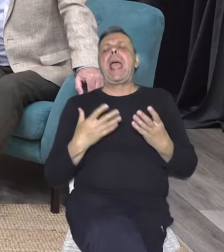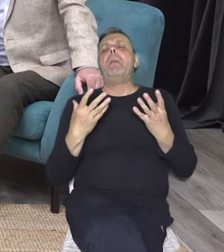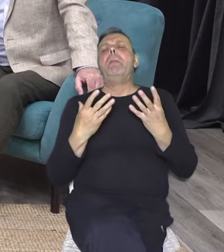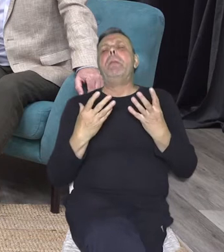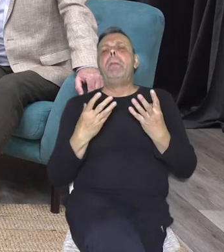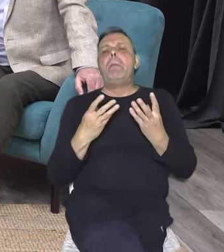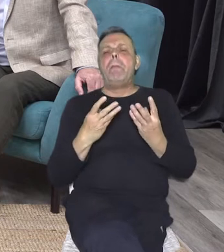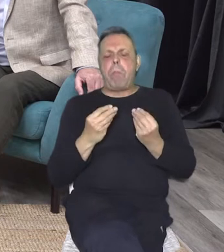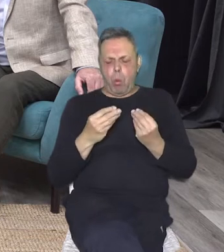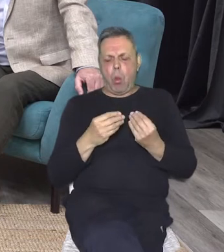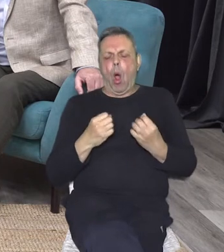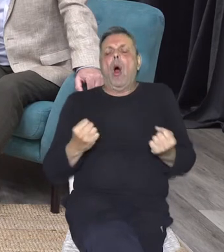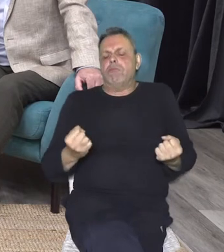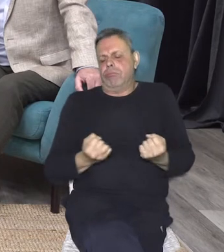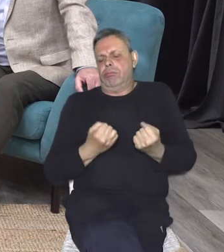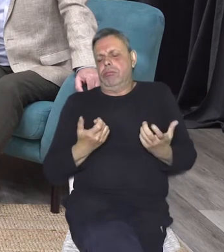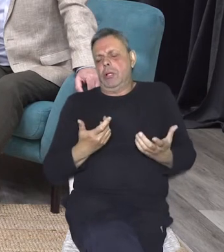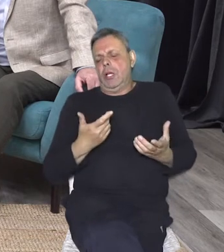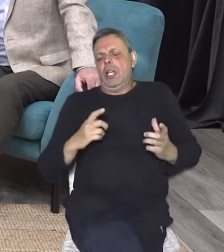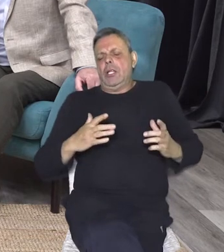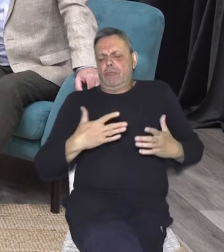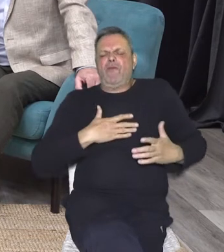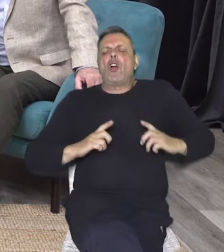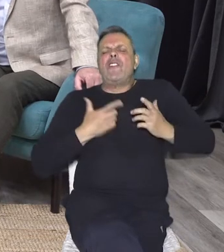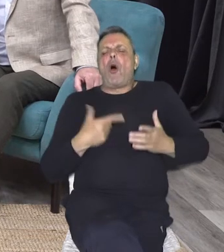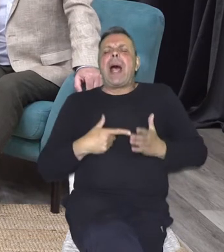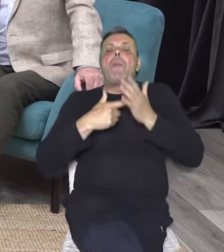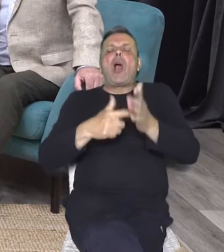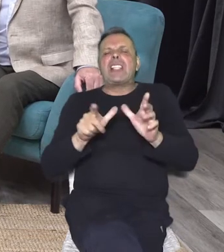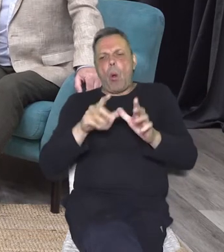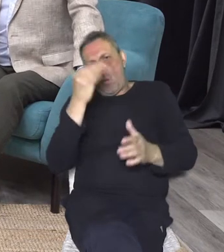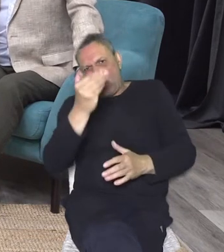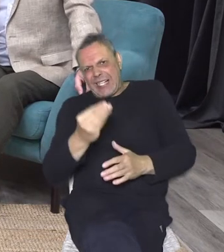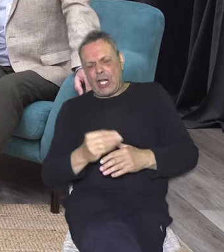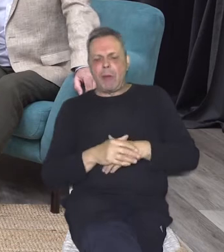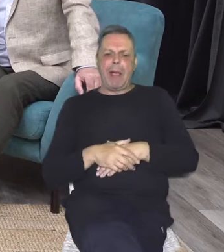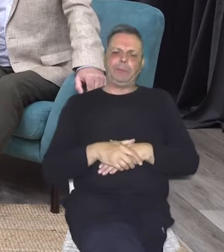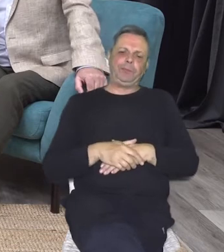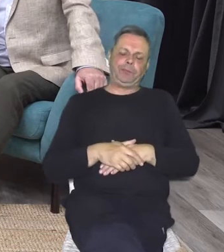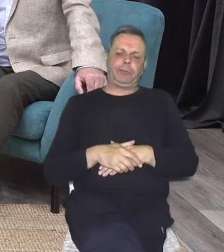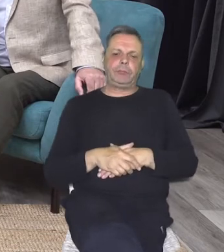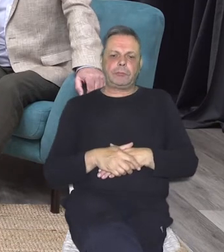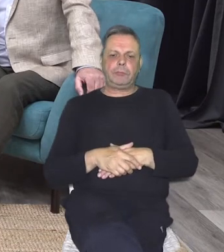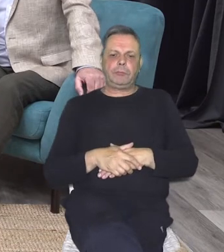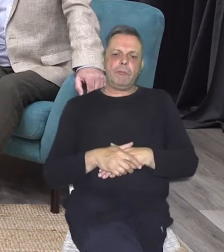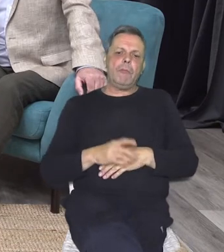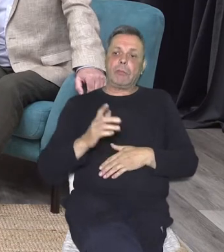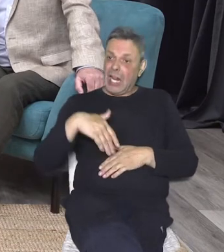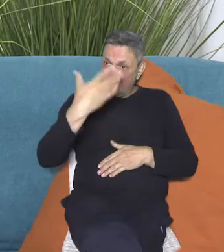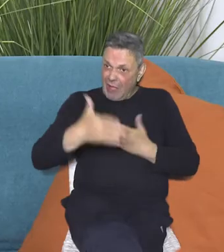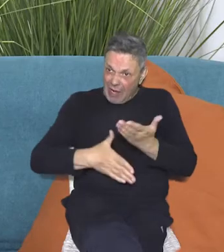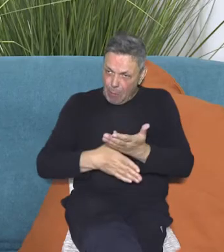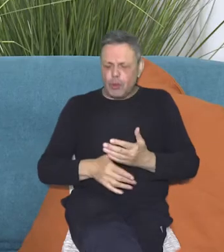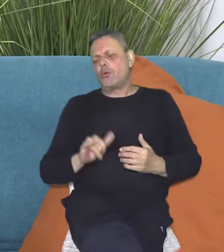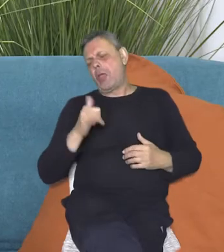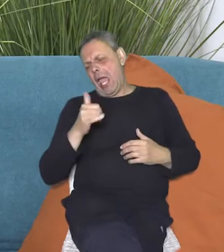puno aktualnog života on u crtežu prikazao. Jeste li vi njemu davali ideje kroz svoj rad? Pa ja mislim da